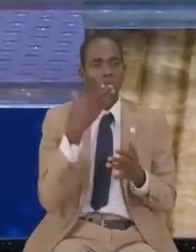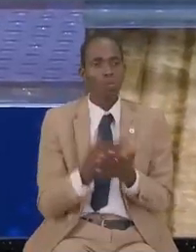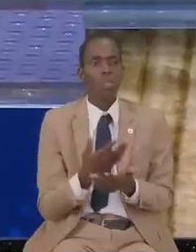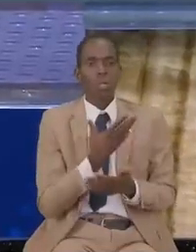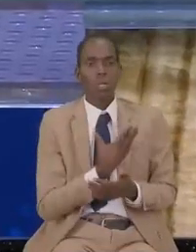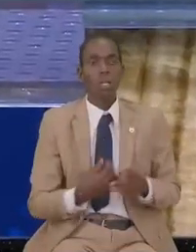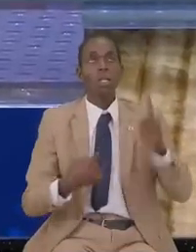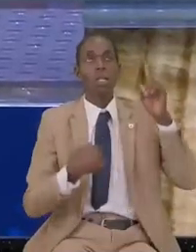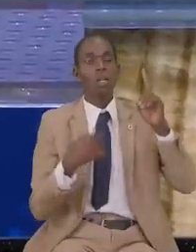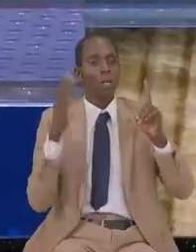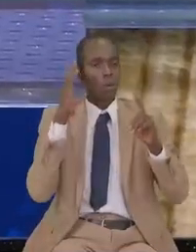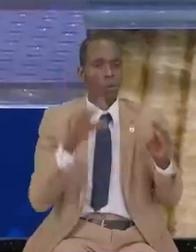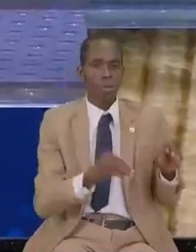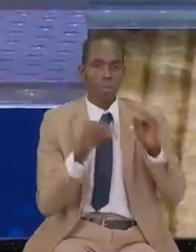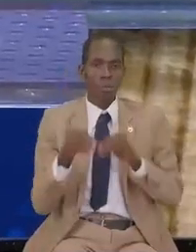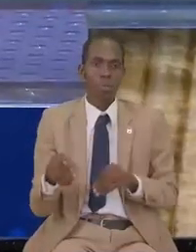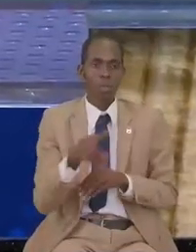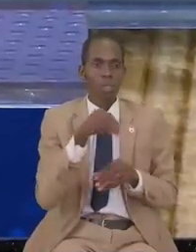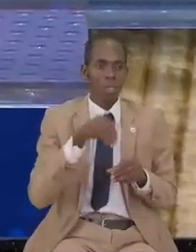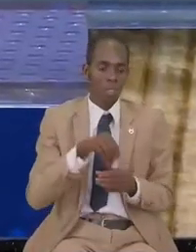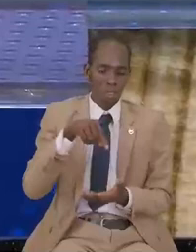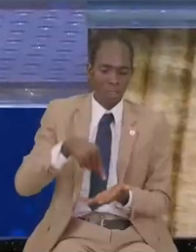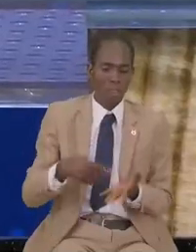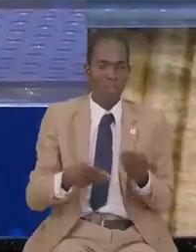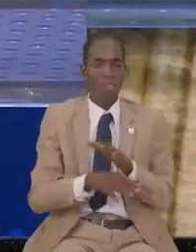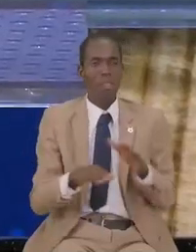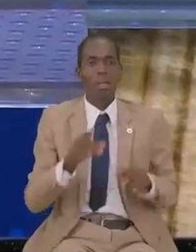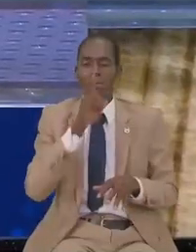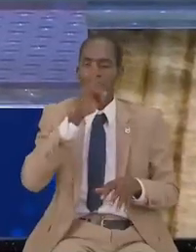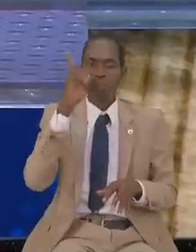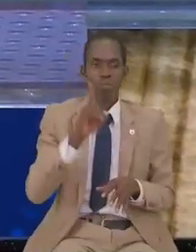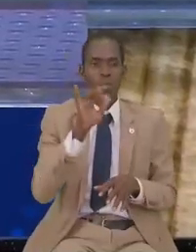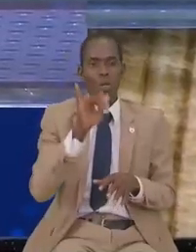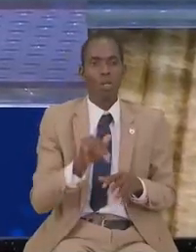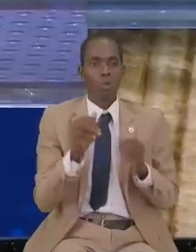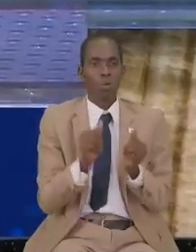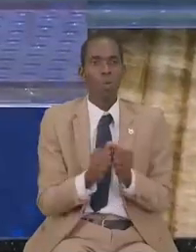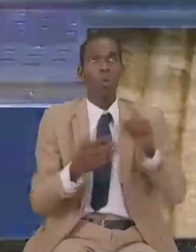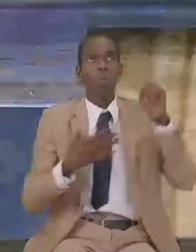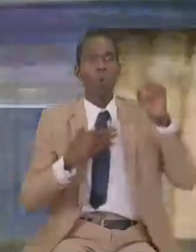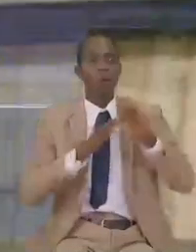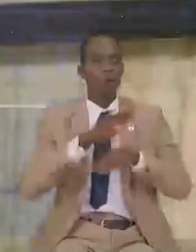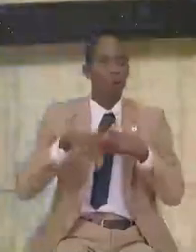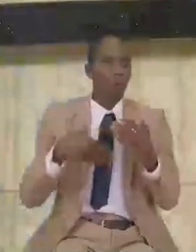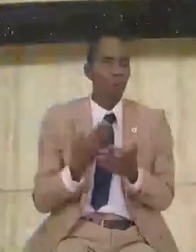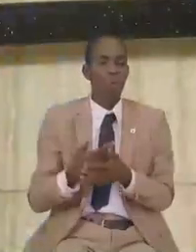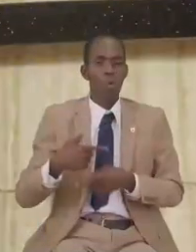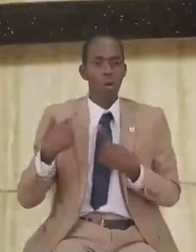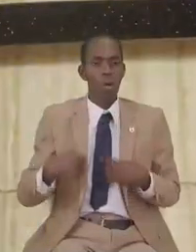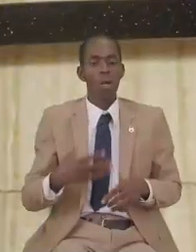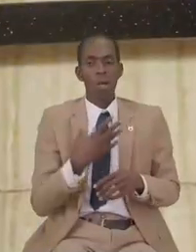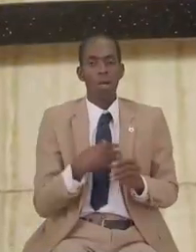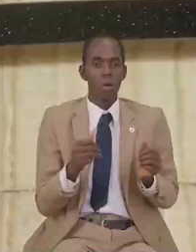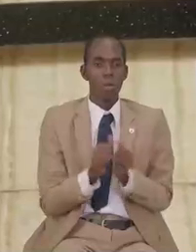et je les planterai véritablement dans ce pays, de tout mon cœur et de toute mon